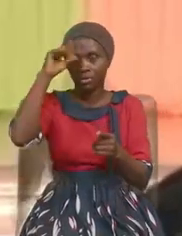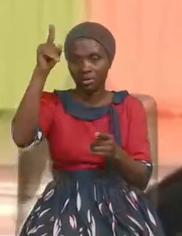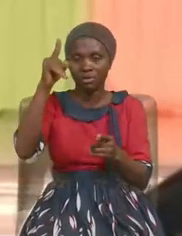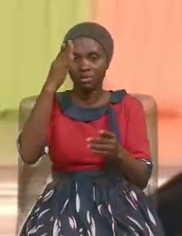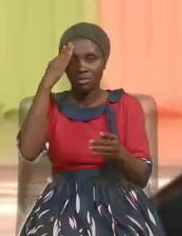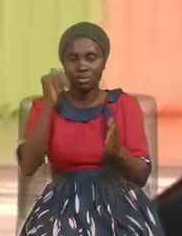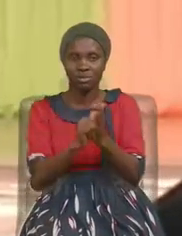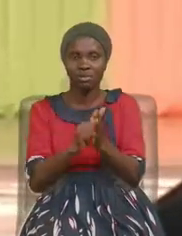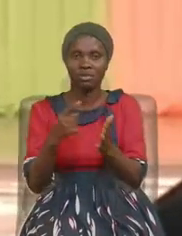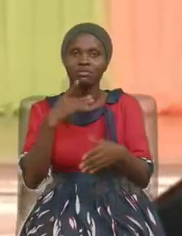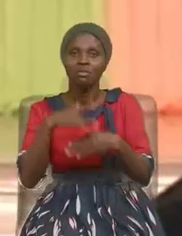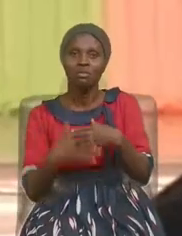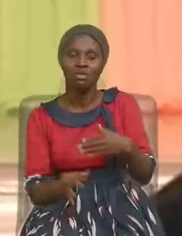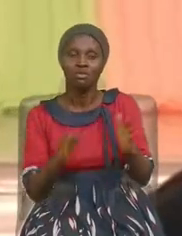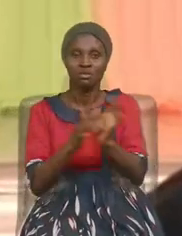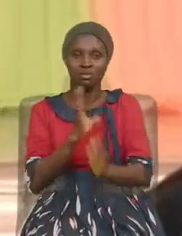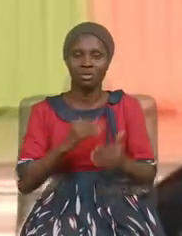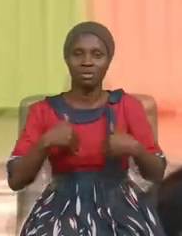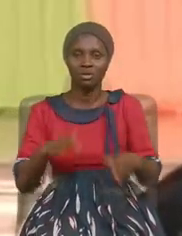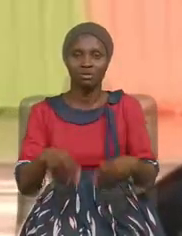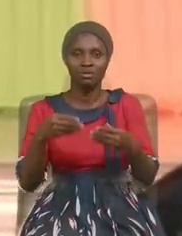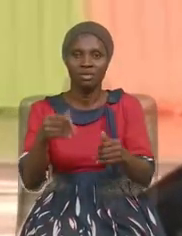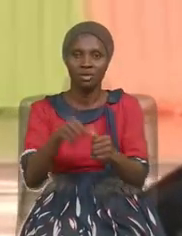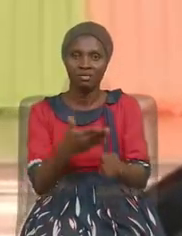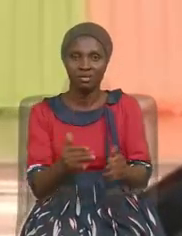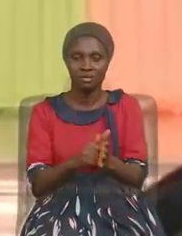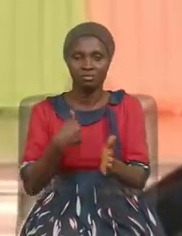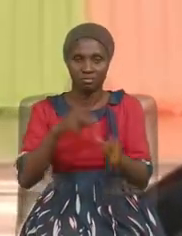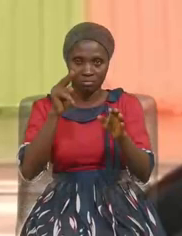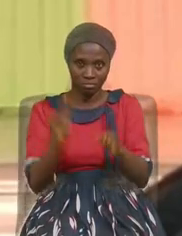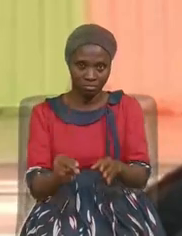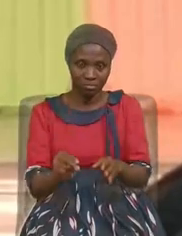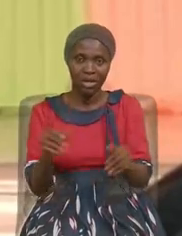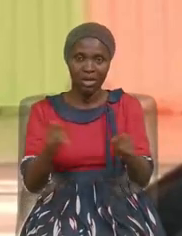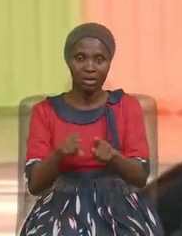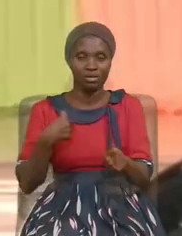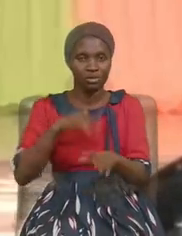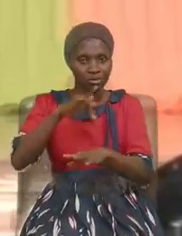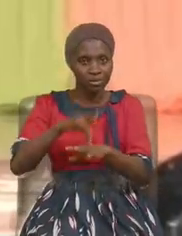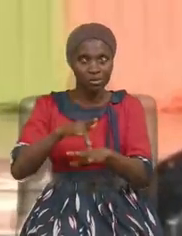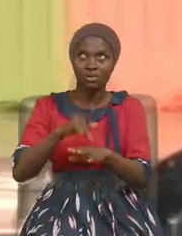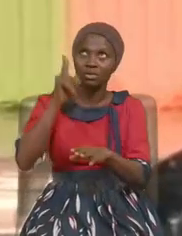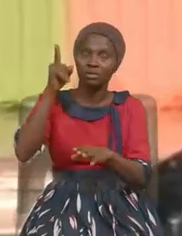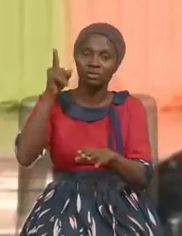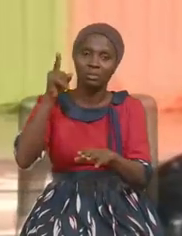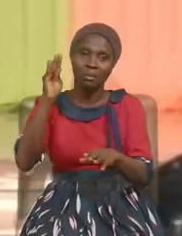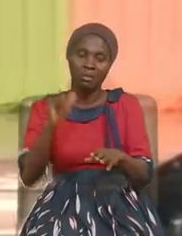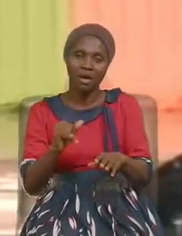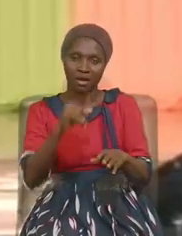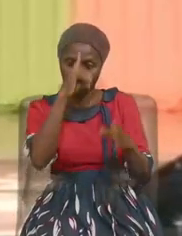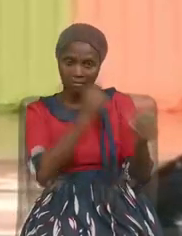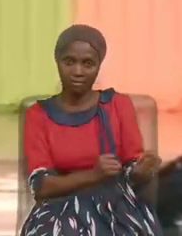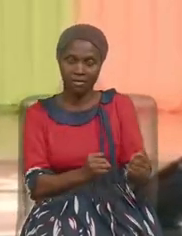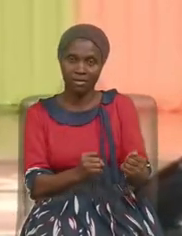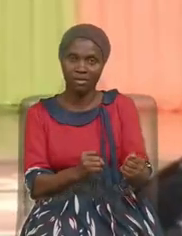Jésus-Christ a pourvu tout ce dont nous avons besoin, comme nous le touchons par la foi, les impossibilités